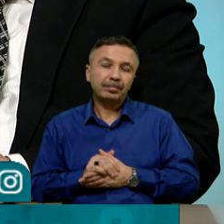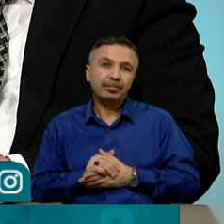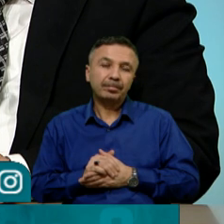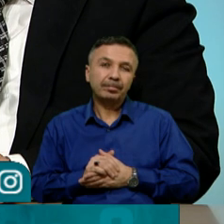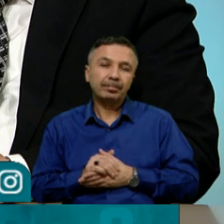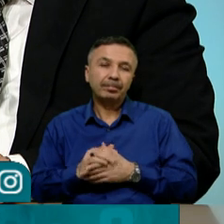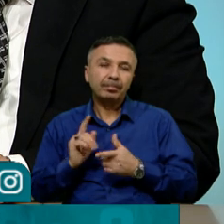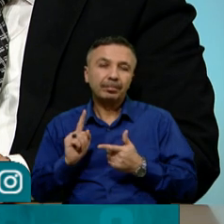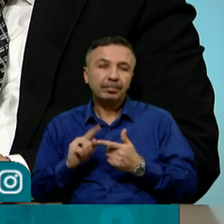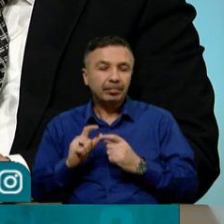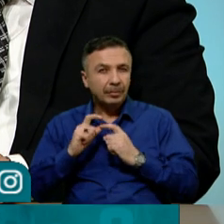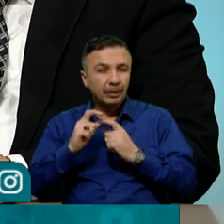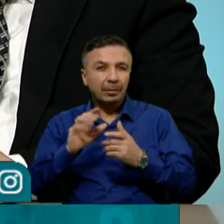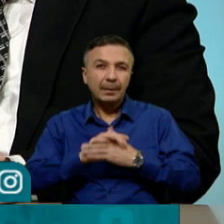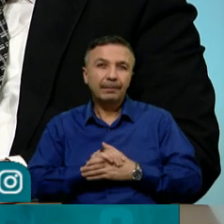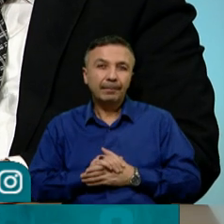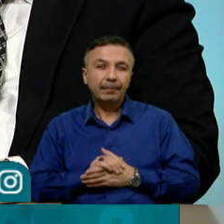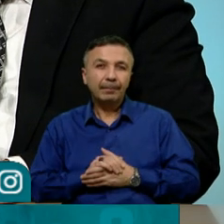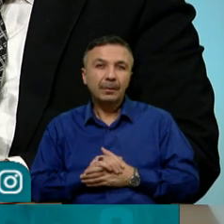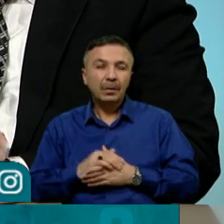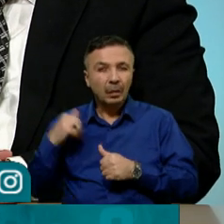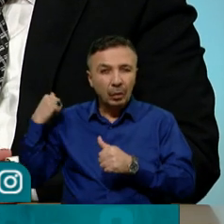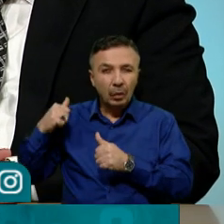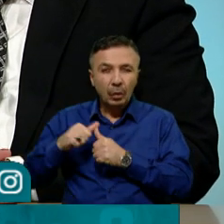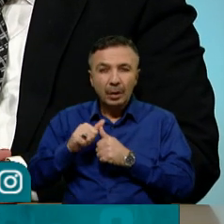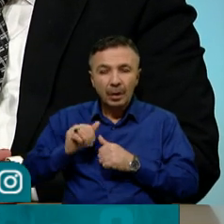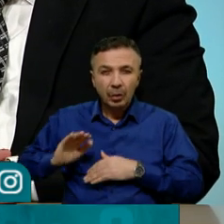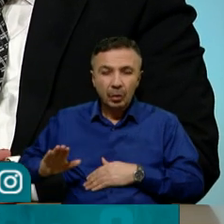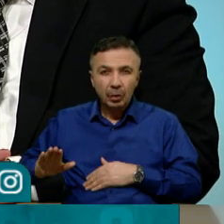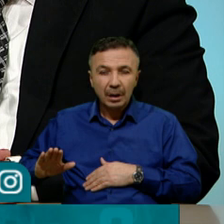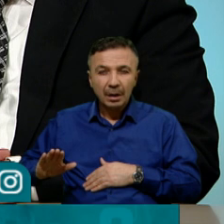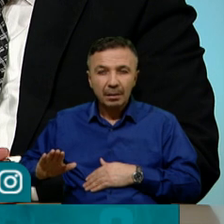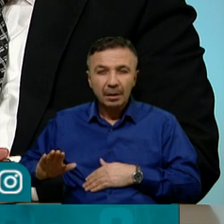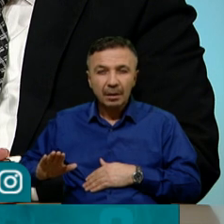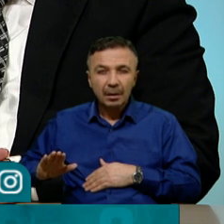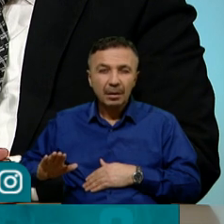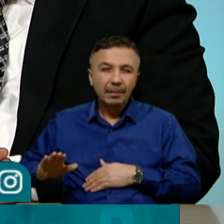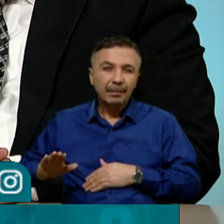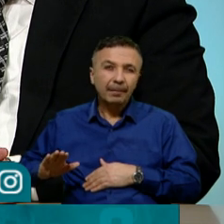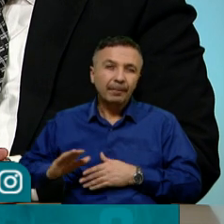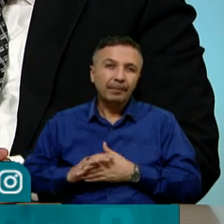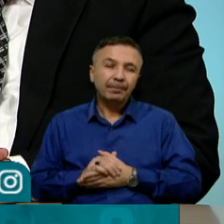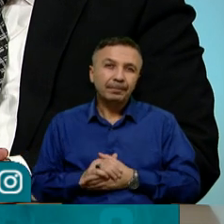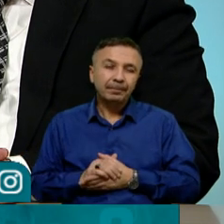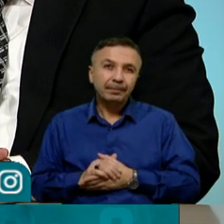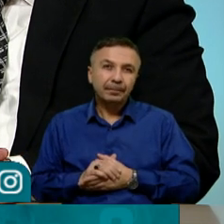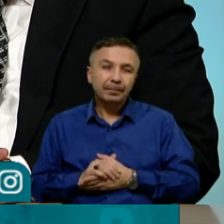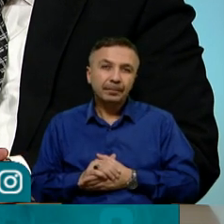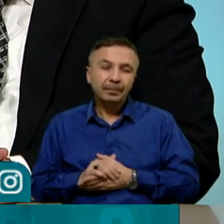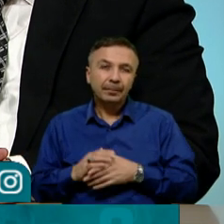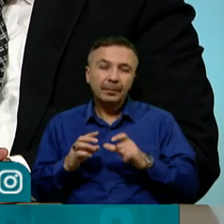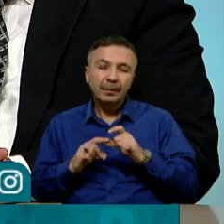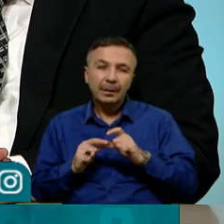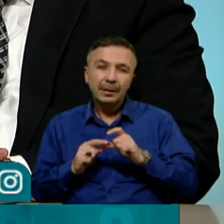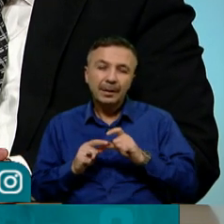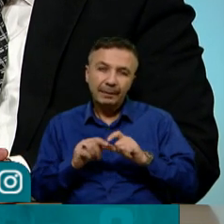İnşallah bir soru daha soracağım Buyurun biri çocuklarının çocuklarından abdest kırılır mı Siz Anladığım kadarıyla Şafi